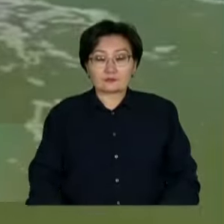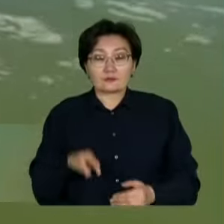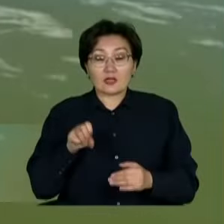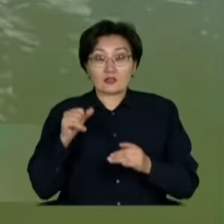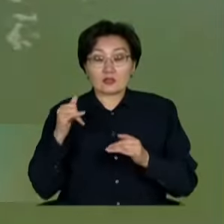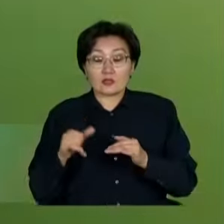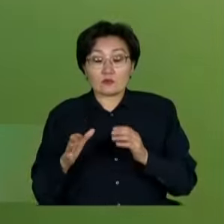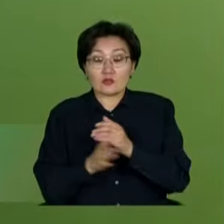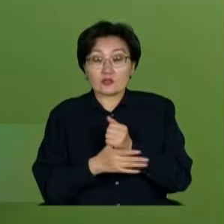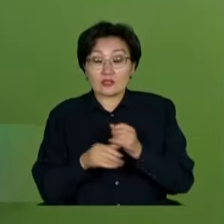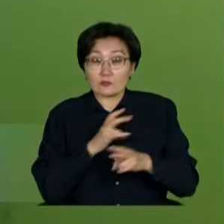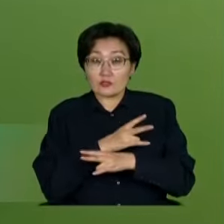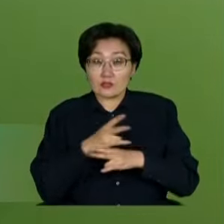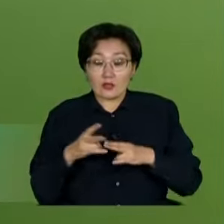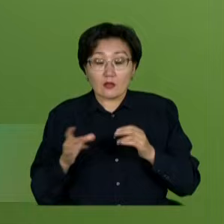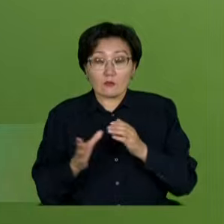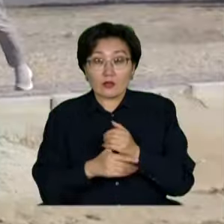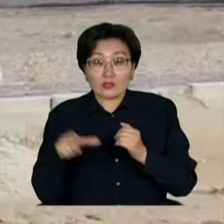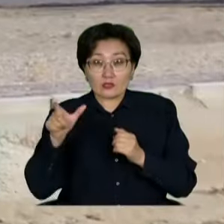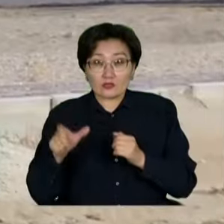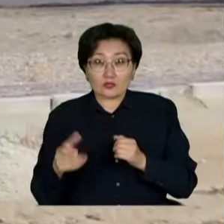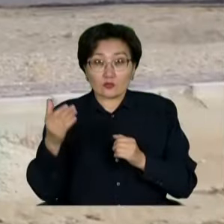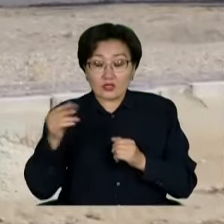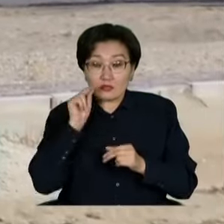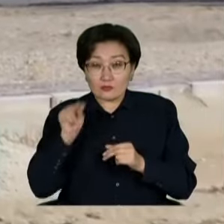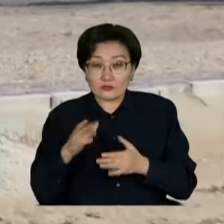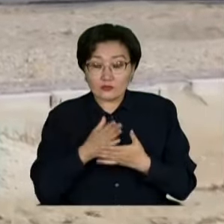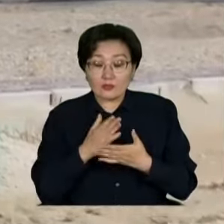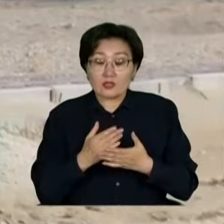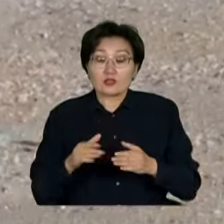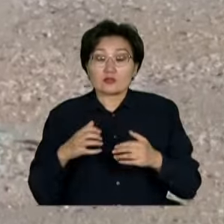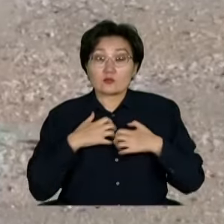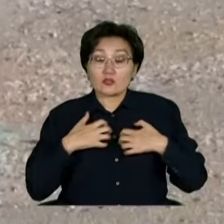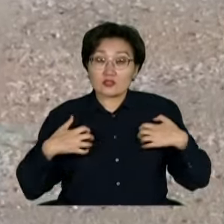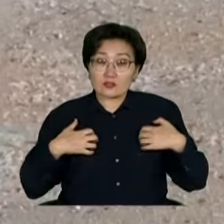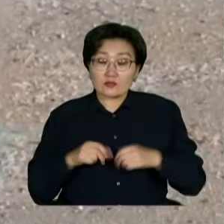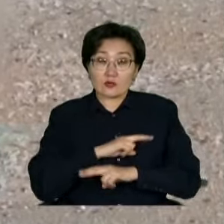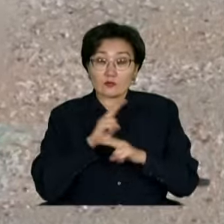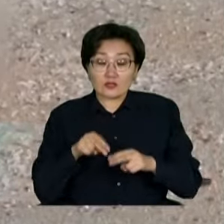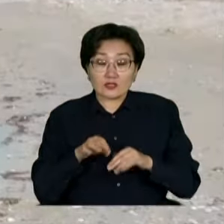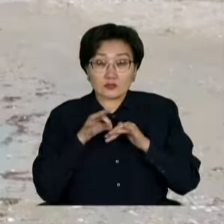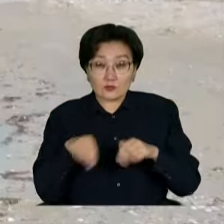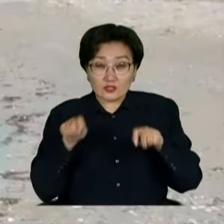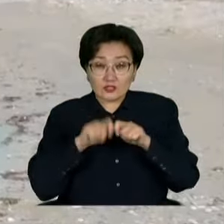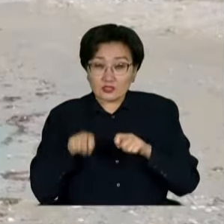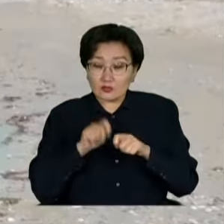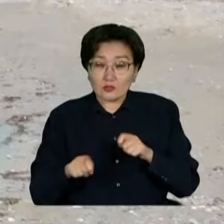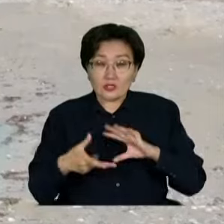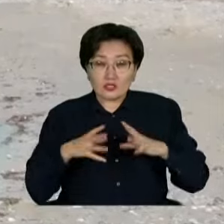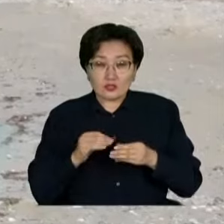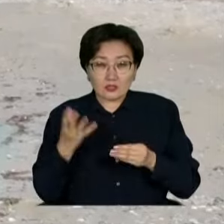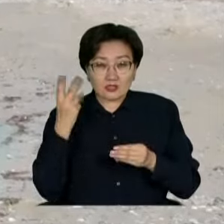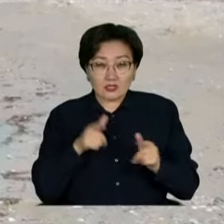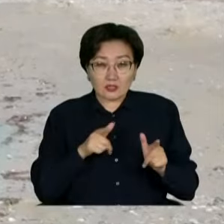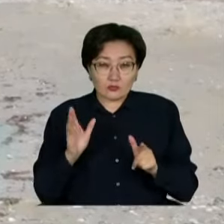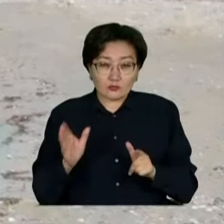Маңғыстауда итбалықтардың қырылуын балықшылардың мойнына байламақ. Су жануарларының өлекселеріне жүргізілген зерттеу нәтижесі қашан белгілі